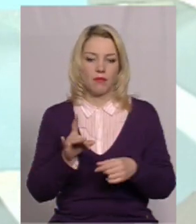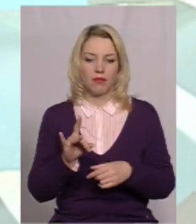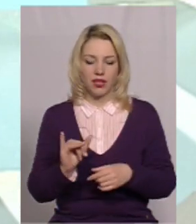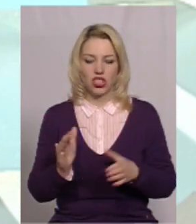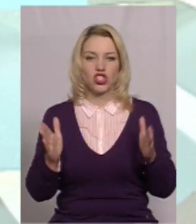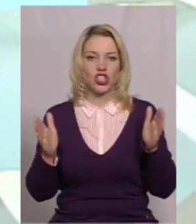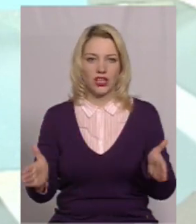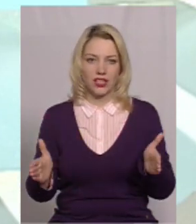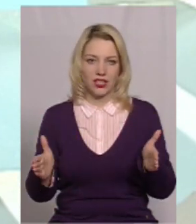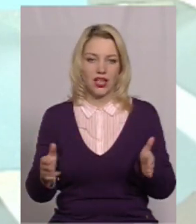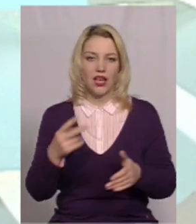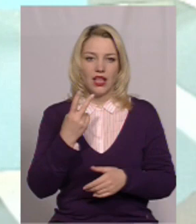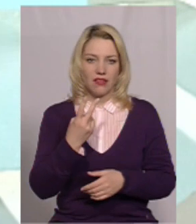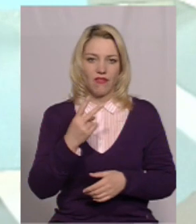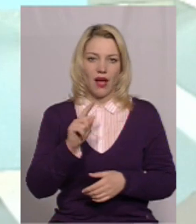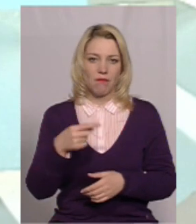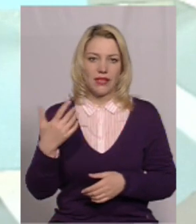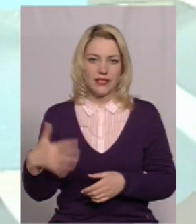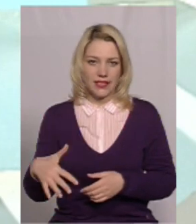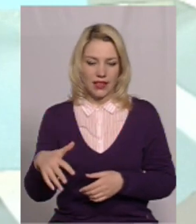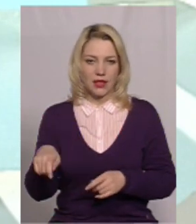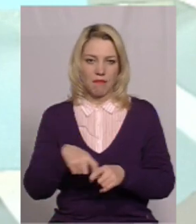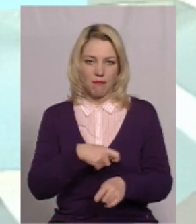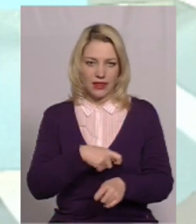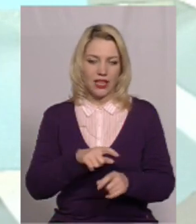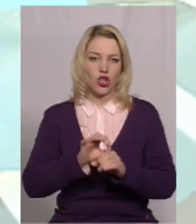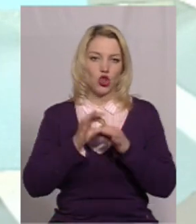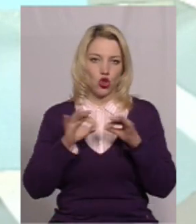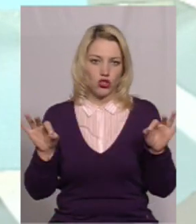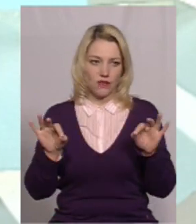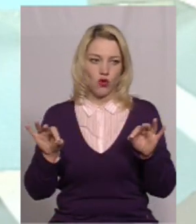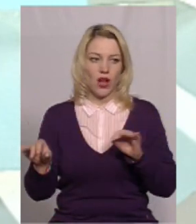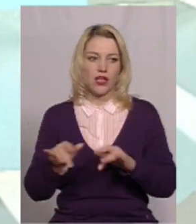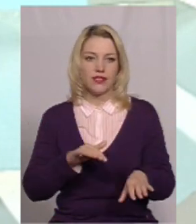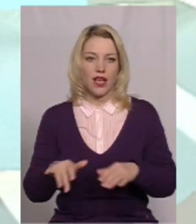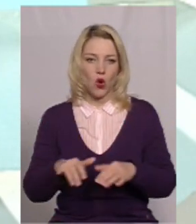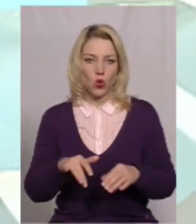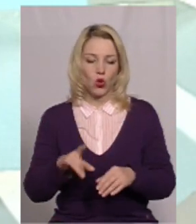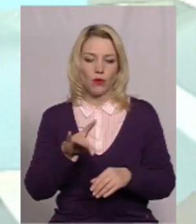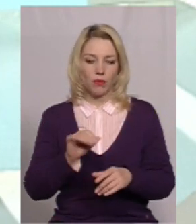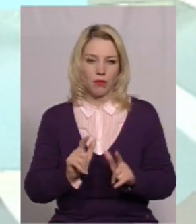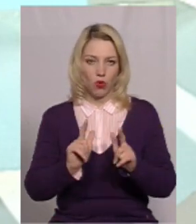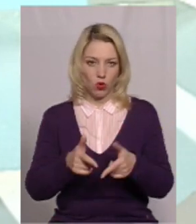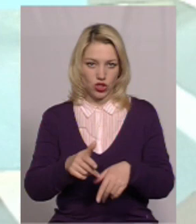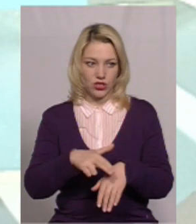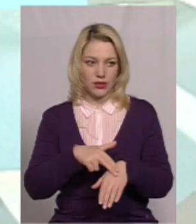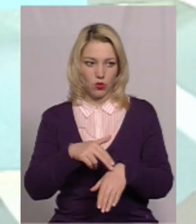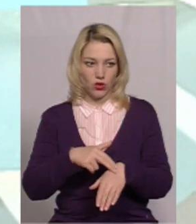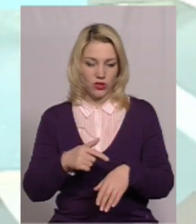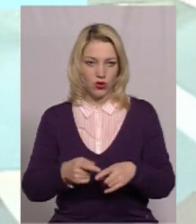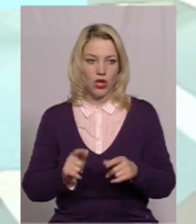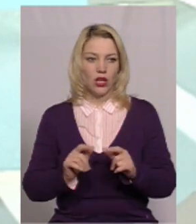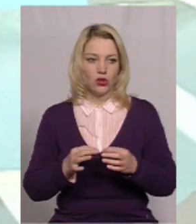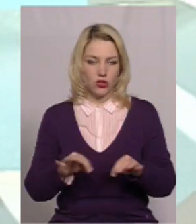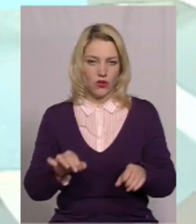ширині 2,50 метра дозволяється рух при погодженні з поліцією, дозволяється